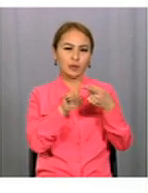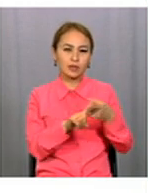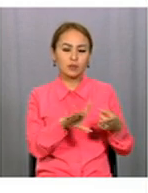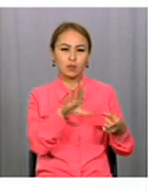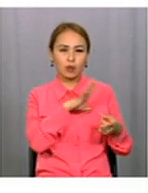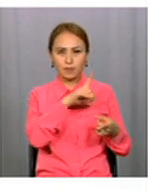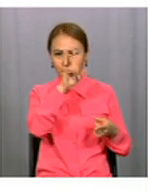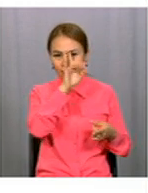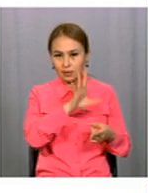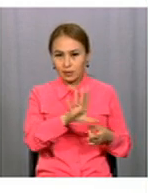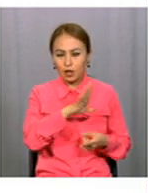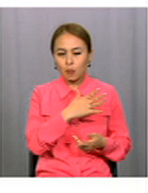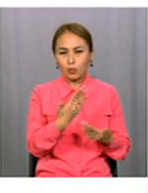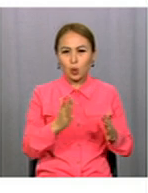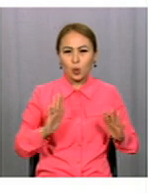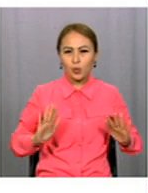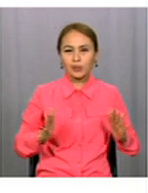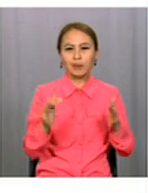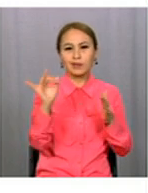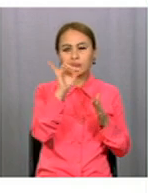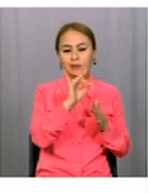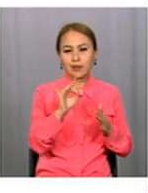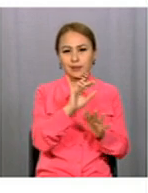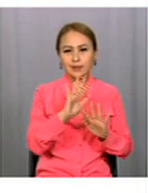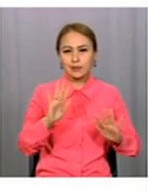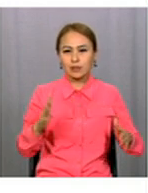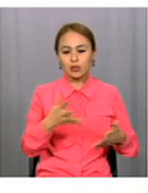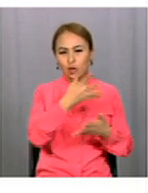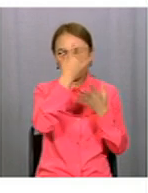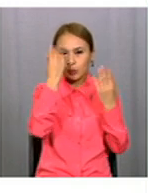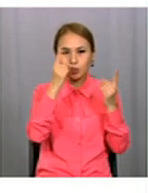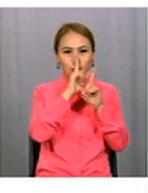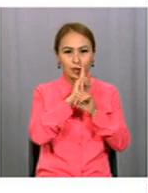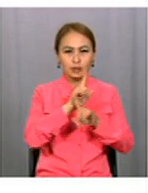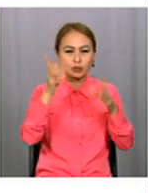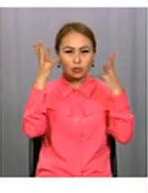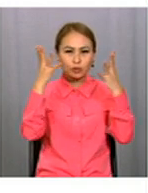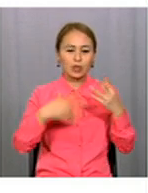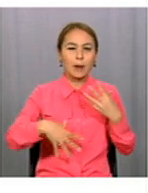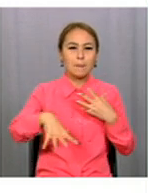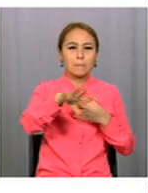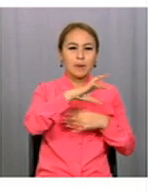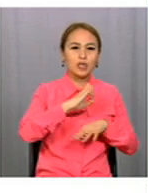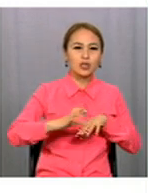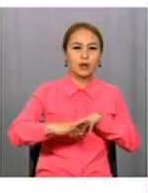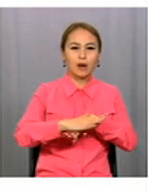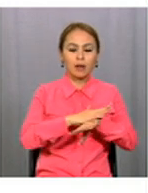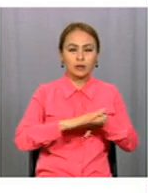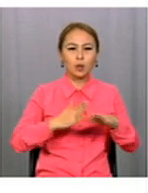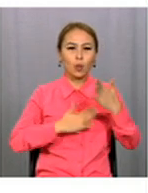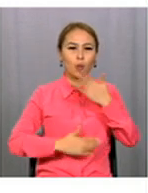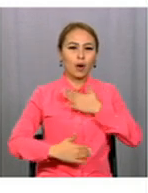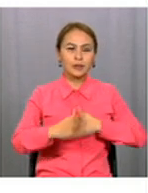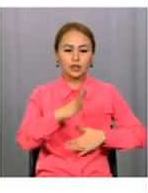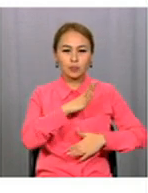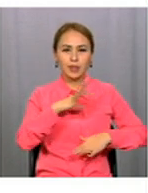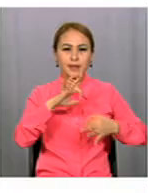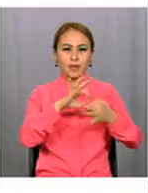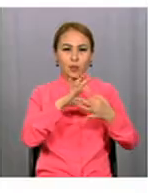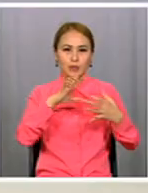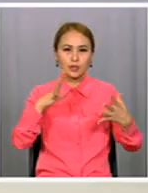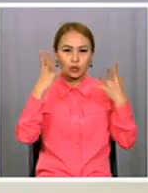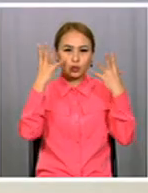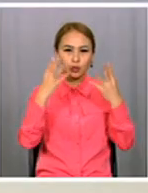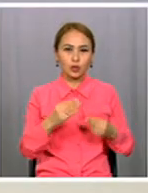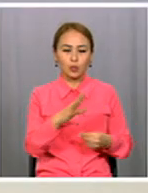танылдық. Бұл оқиға тарих сахнасында ұмытылмас күн, барша халықтың қуанышына айналған тәуелсіздік күні